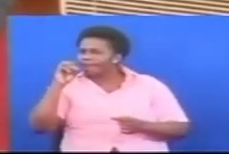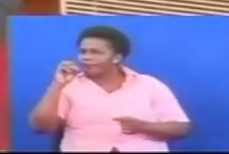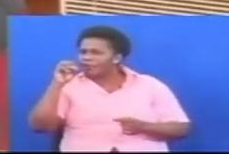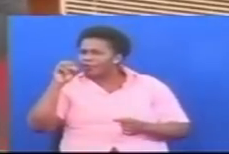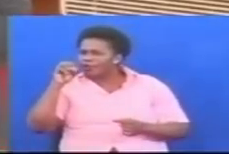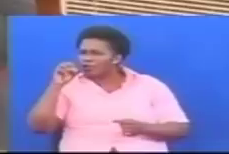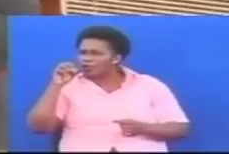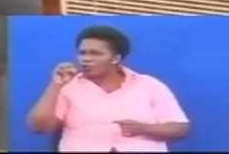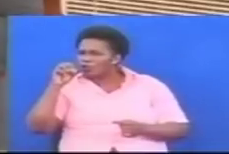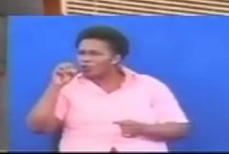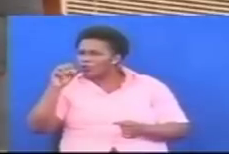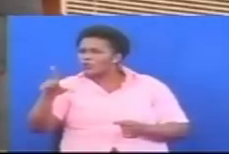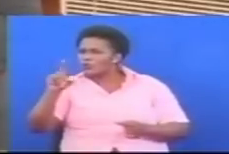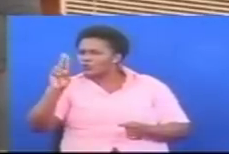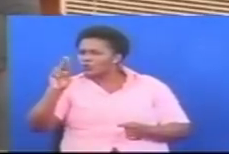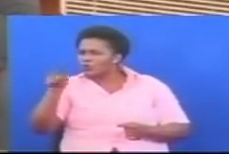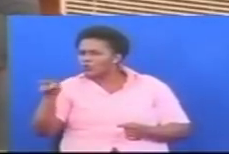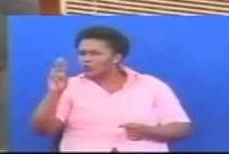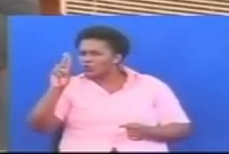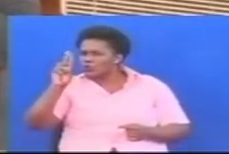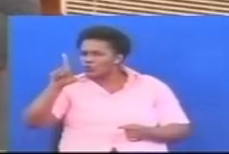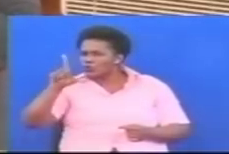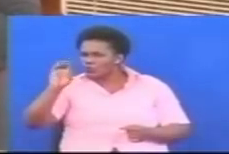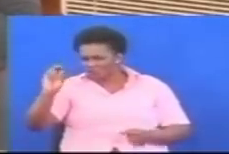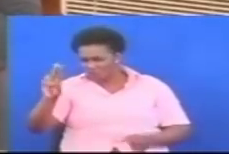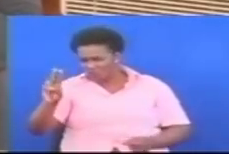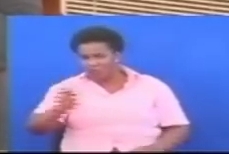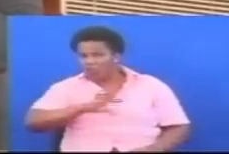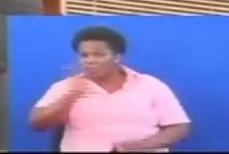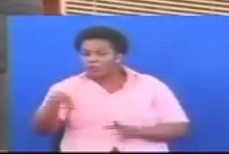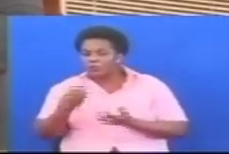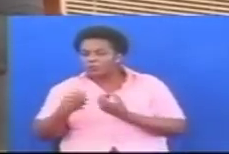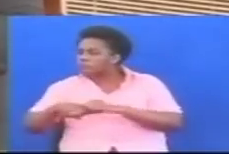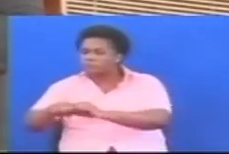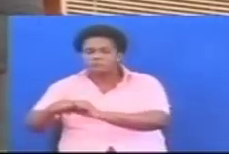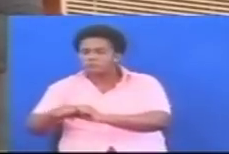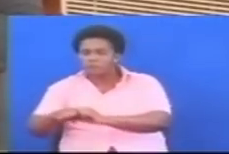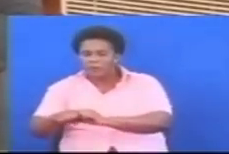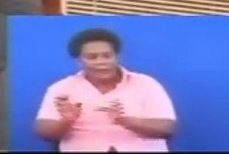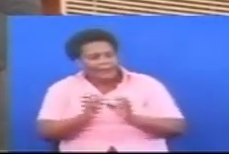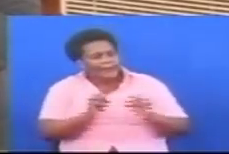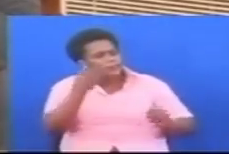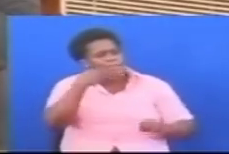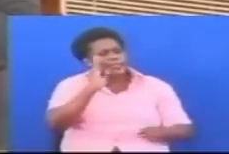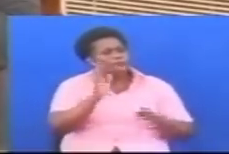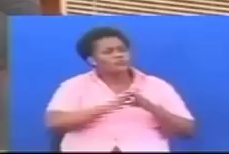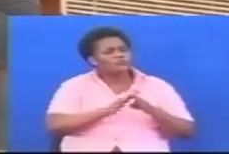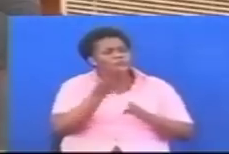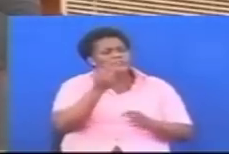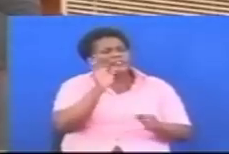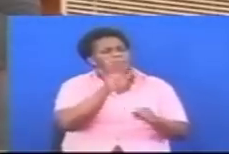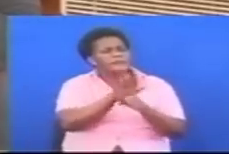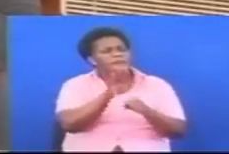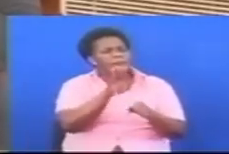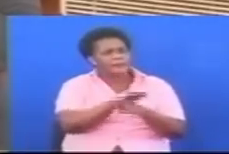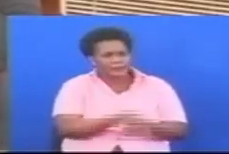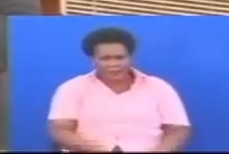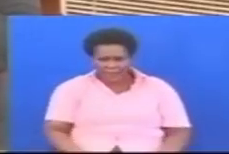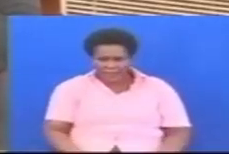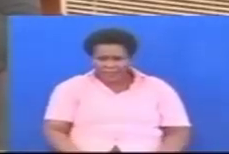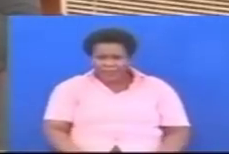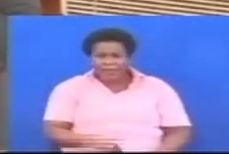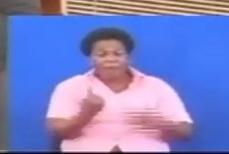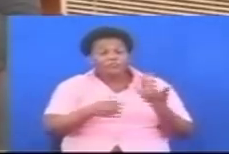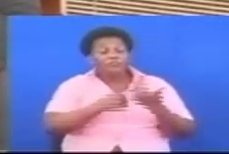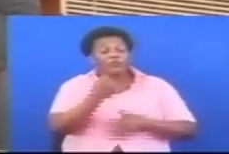Lukuluku. Lakini mingi haifanyiki na kazi ni kutumia fedha nyingi, na imelazimu wizara itoe maelekezo kuwa